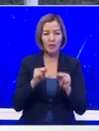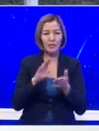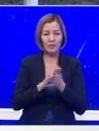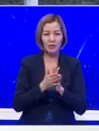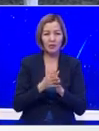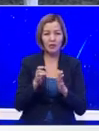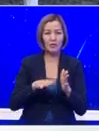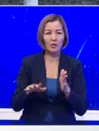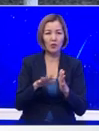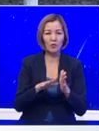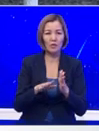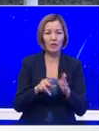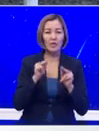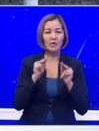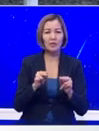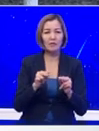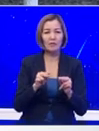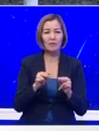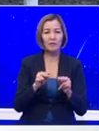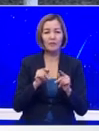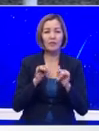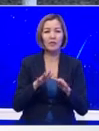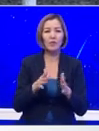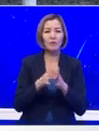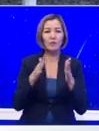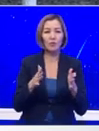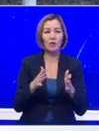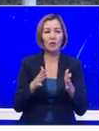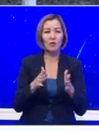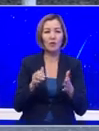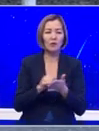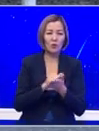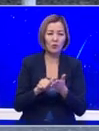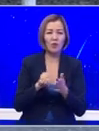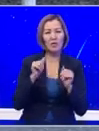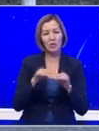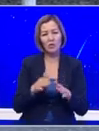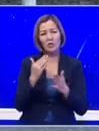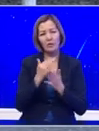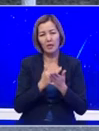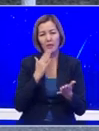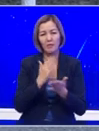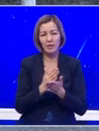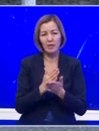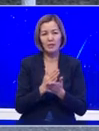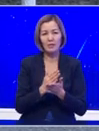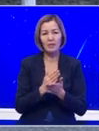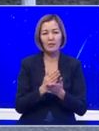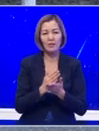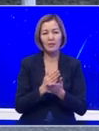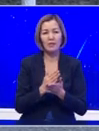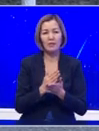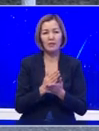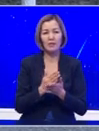в регионе. На самом деле мы принимаем много нормативных актов, принимаем определенные